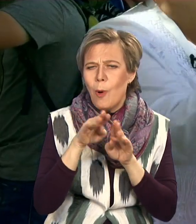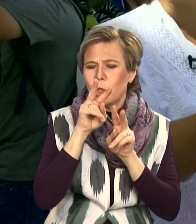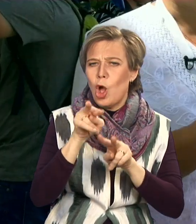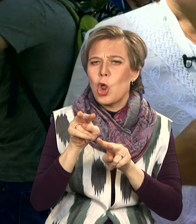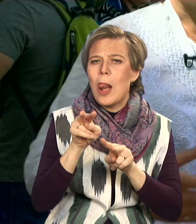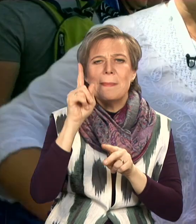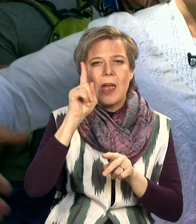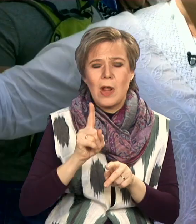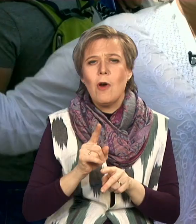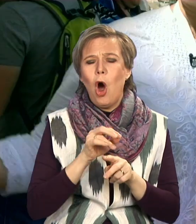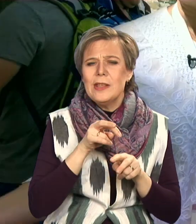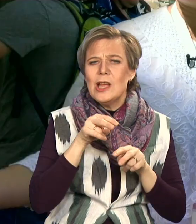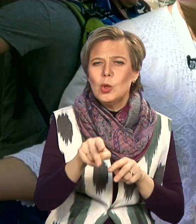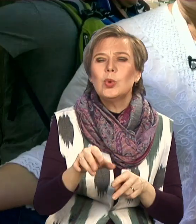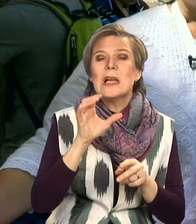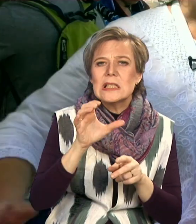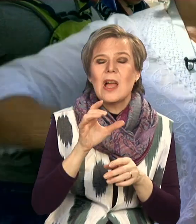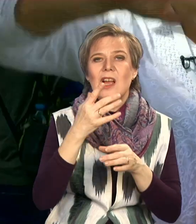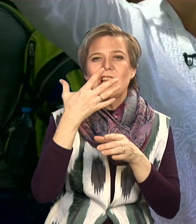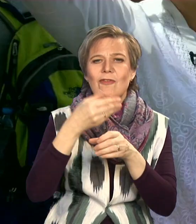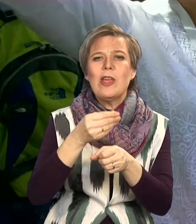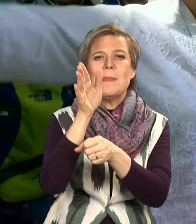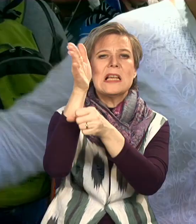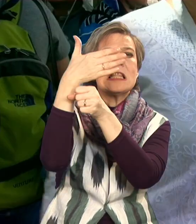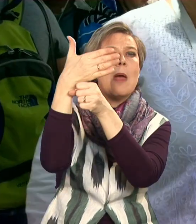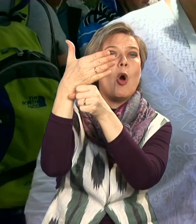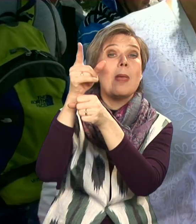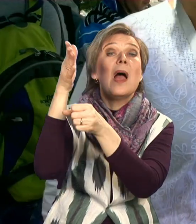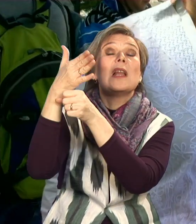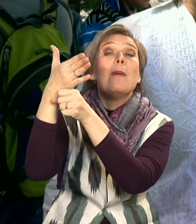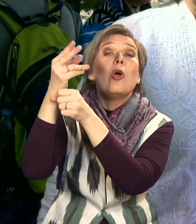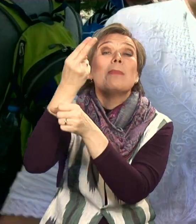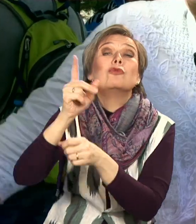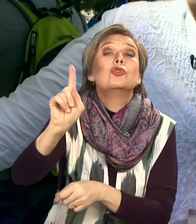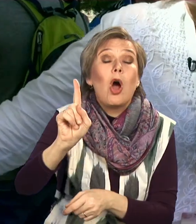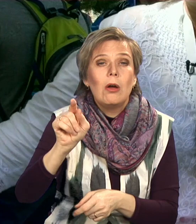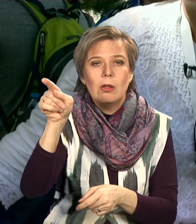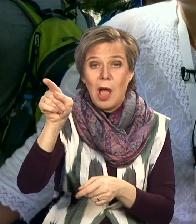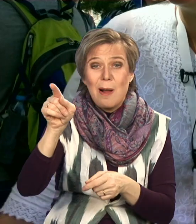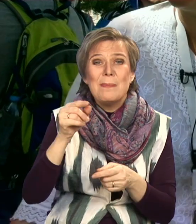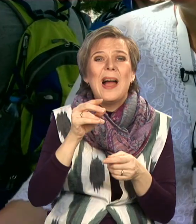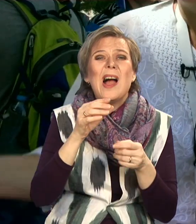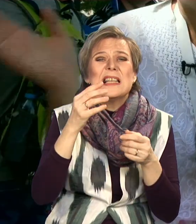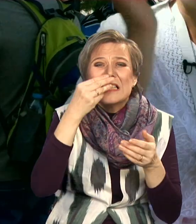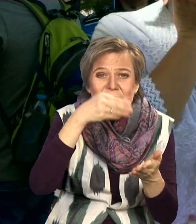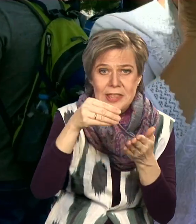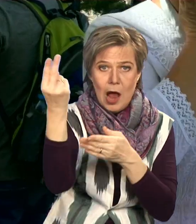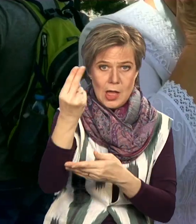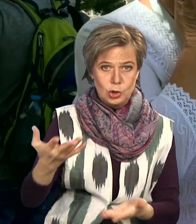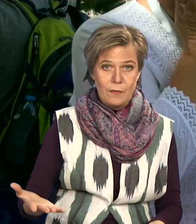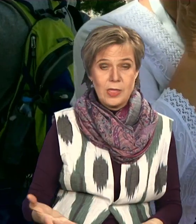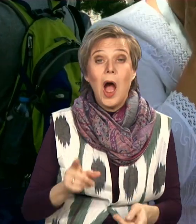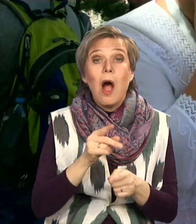через город с римскими штандартами. А на штандартах римских нарисовано что? Дикий кабан, свинья. Для